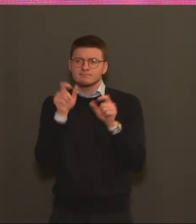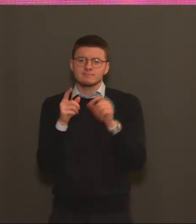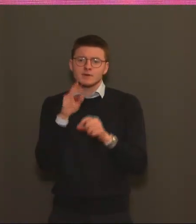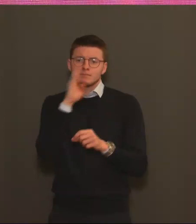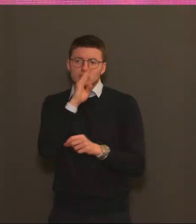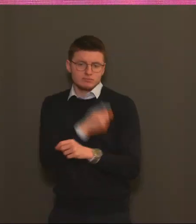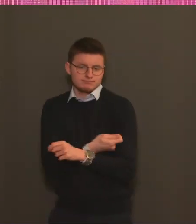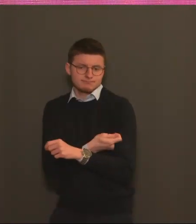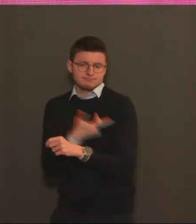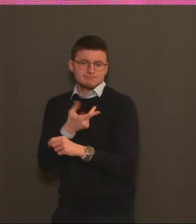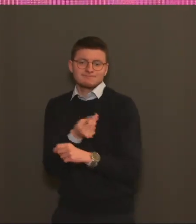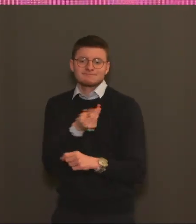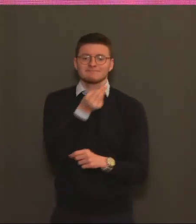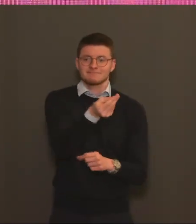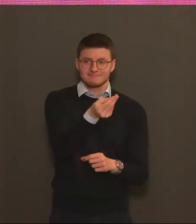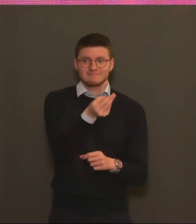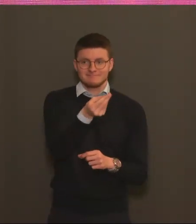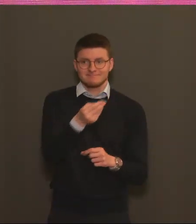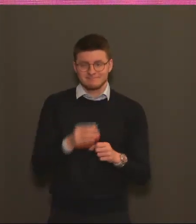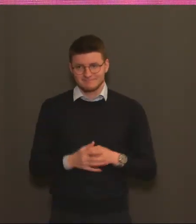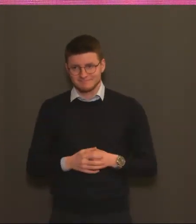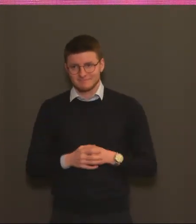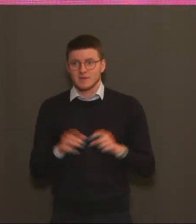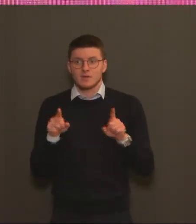gelijkaardige regionale verschillen.